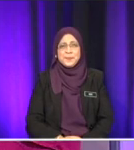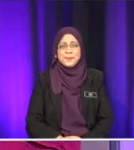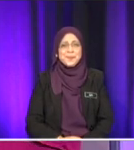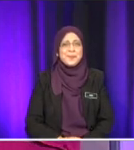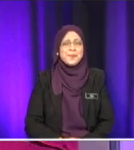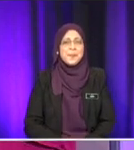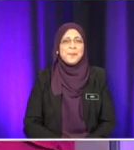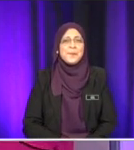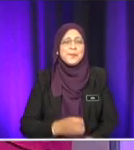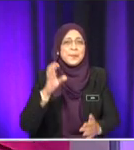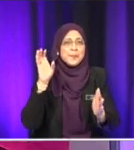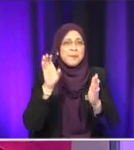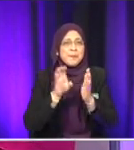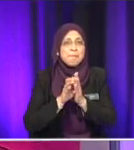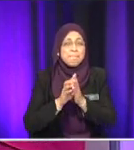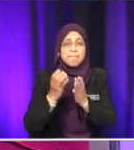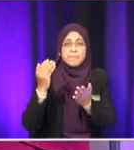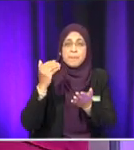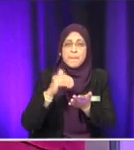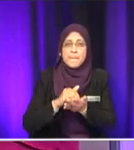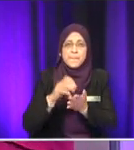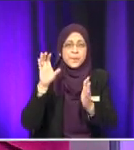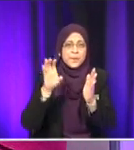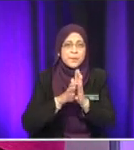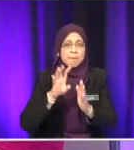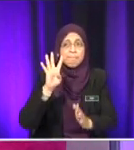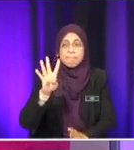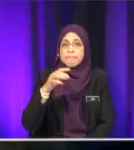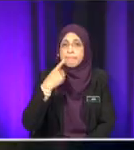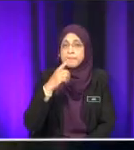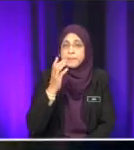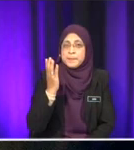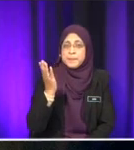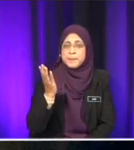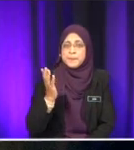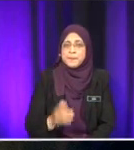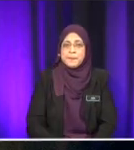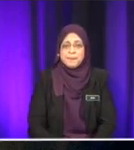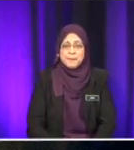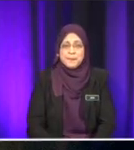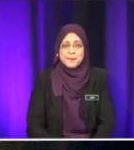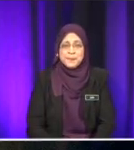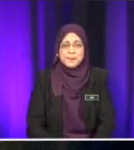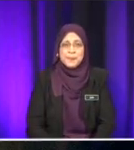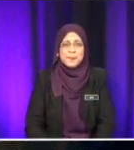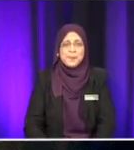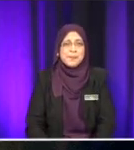namanya seterusnya Oke gambar keempat yang boleh Terangkan